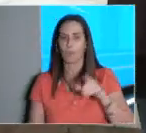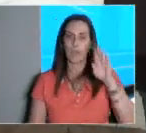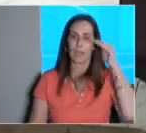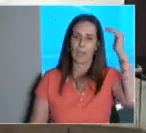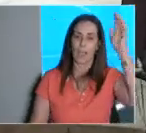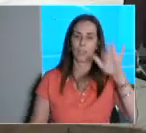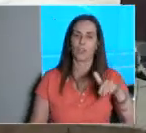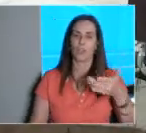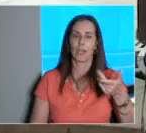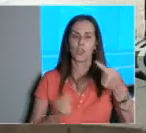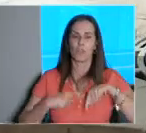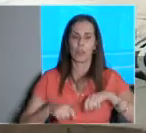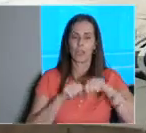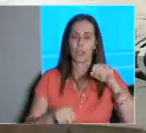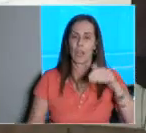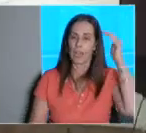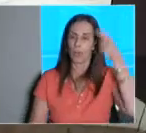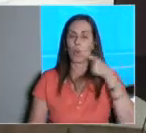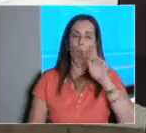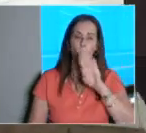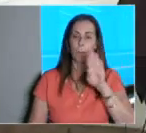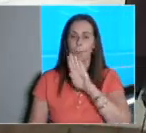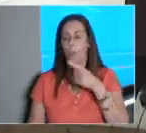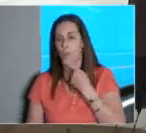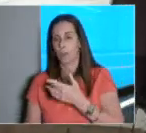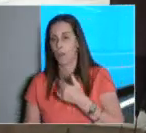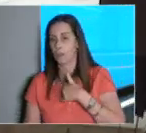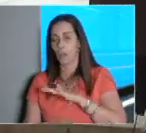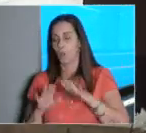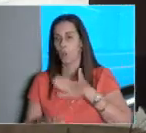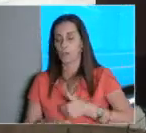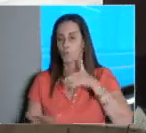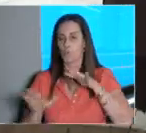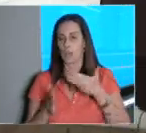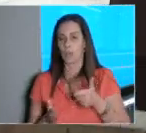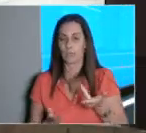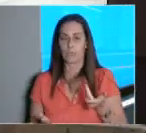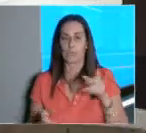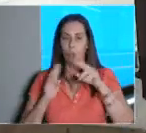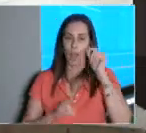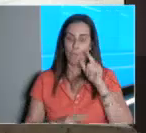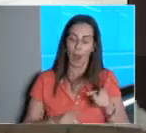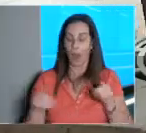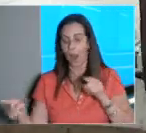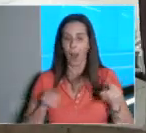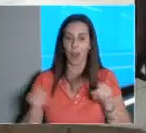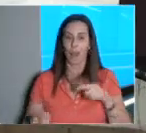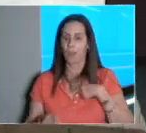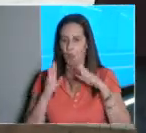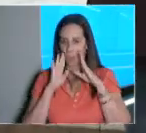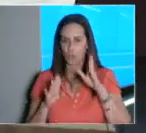גנץ יש לו את ניסנקורן, לא יודע, מה דבר דלים ביניהם? גנץ אומר, רק לא נתניהו, נתניהו אומר, אני רק רוצה להיות ראש ממשלה, את יודעת, זה... כחול לבן יש להם חבר'ה על